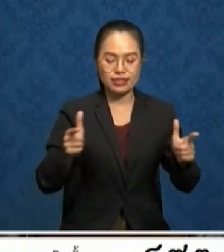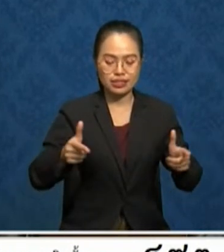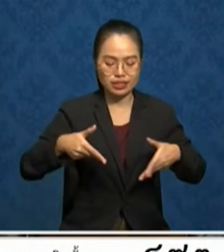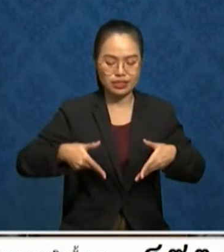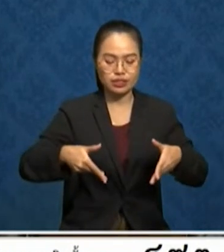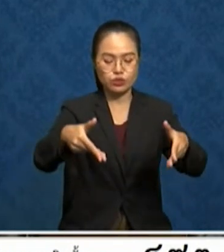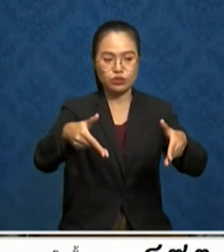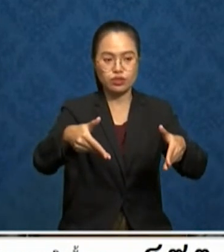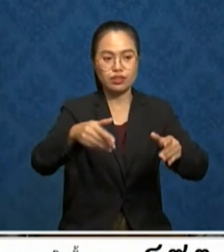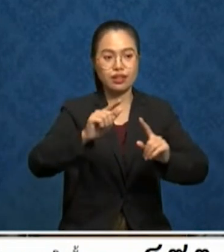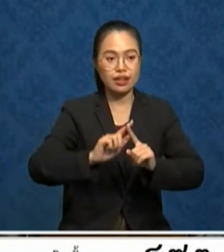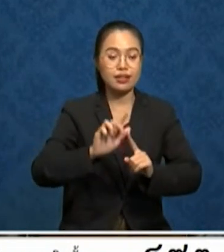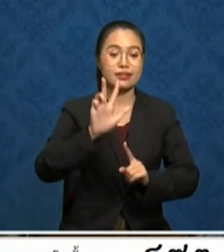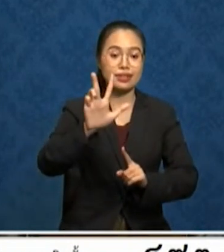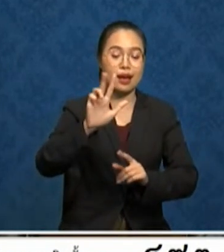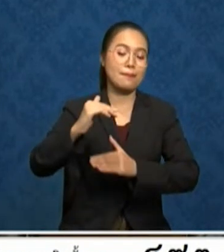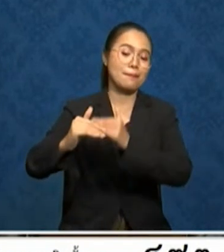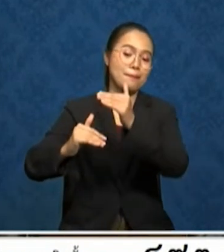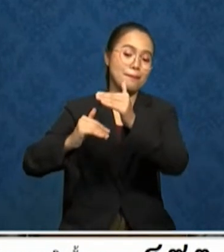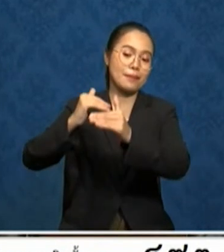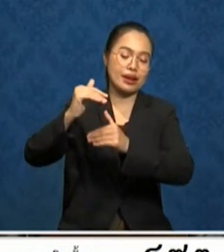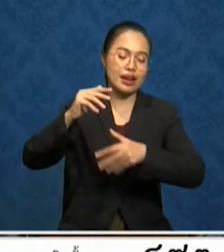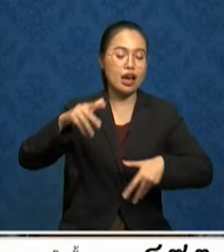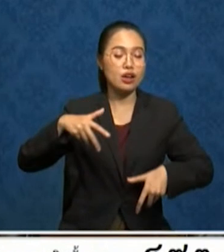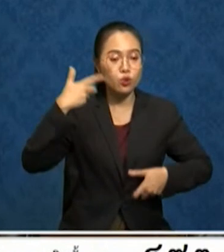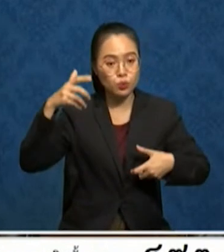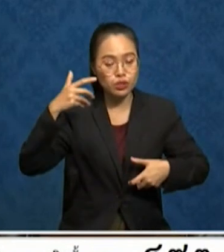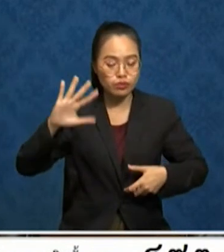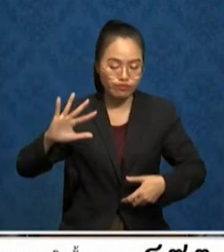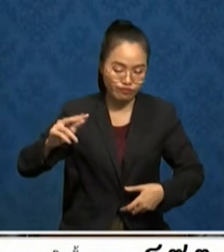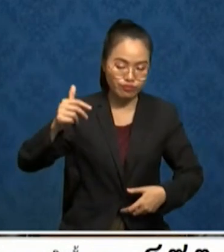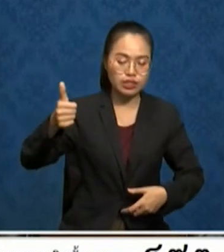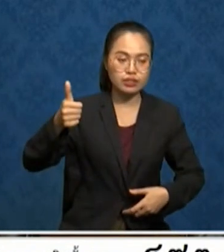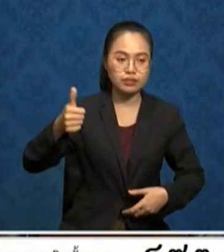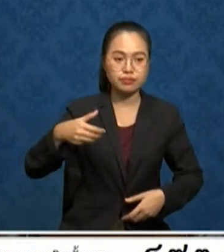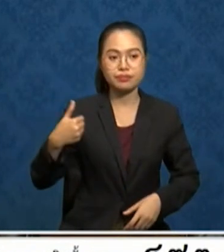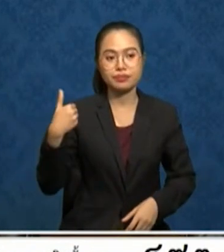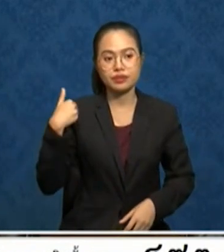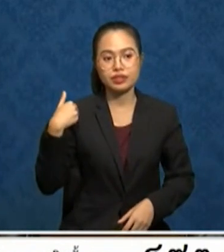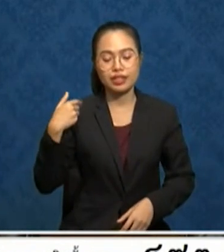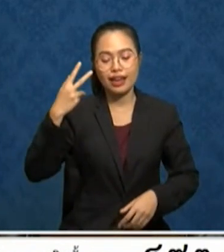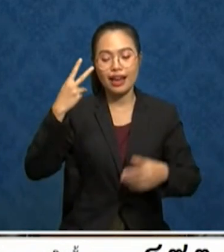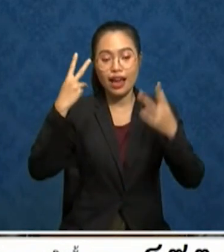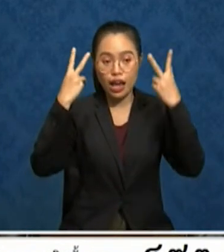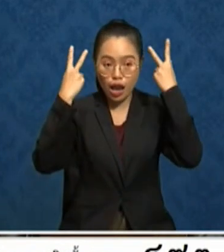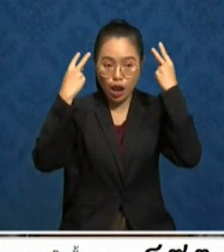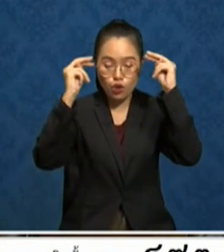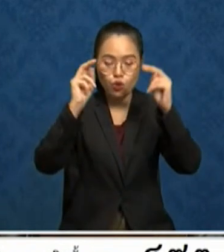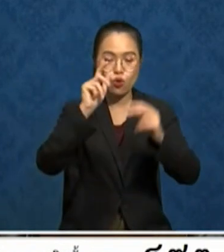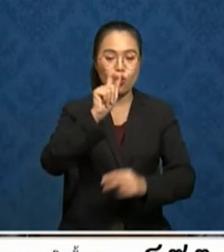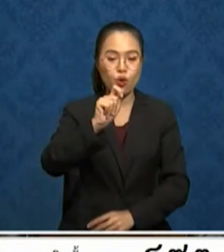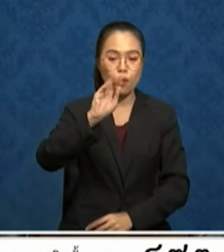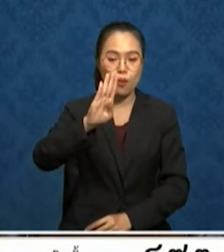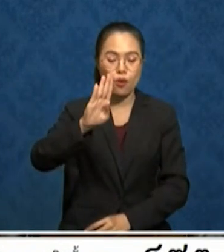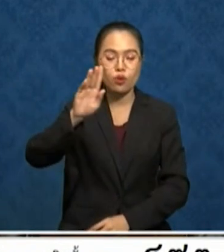3เป็นเรื่องของการพัฒนาเมืองเพิ่มความเจริญไปสู่ตำบลต่างๆโดยได้รับการร้องขอจากนายกองค์การบริหารส่วนตำบลกง